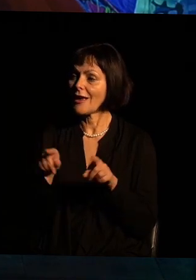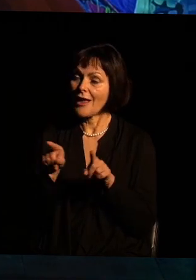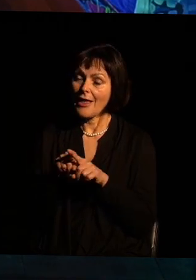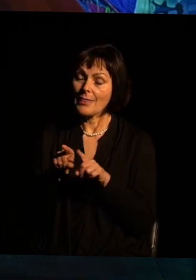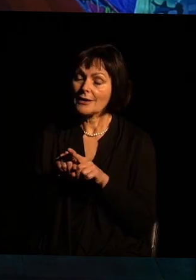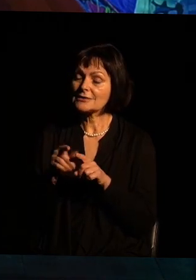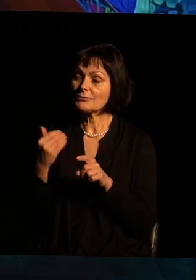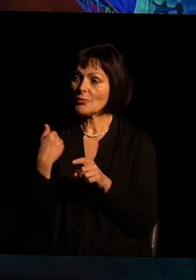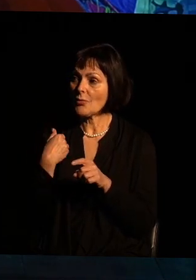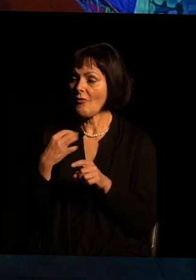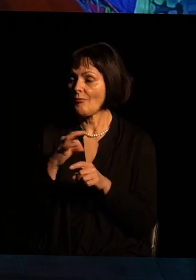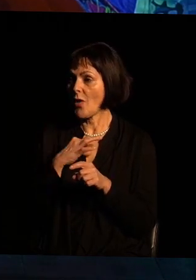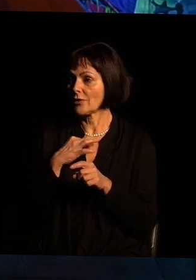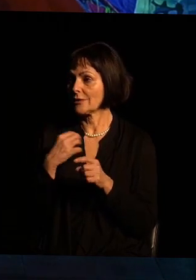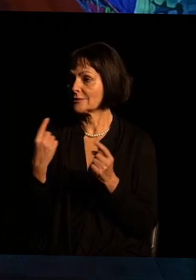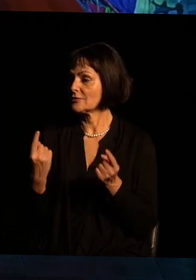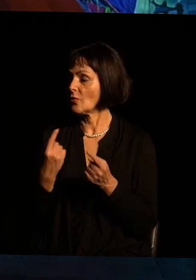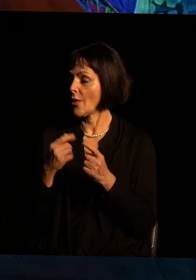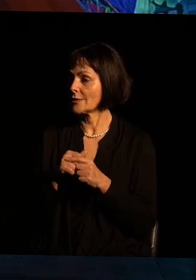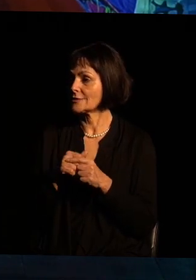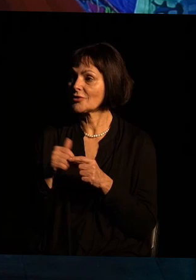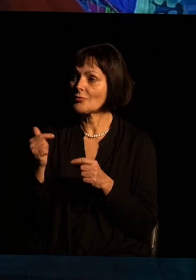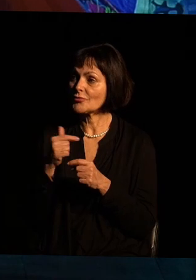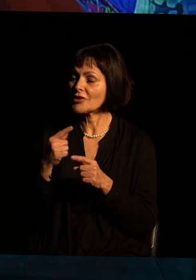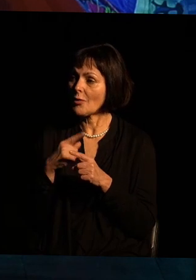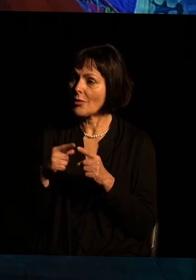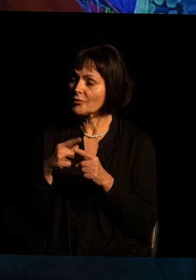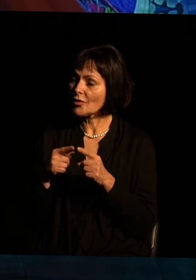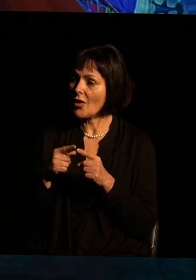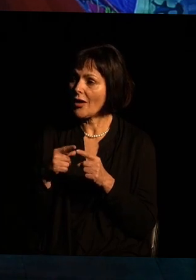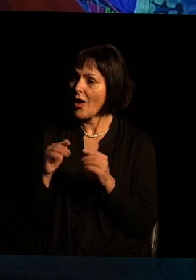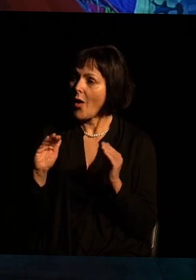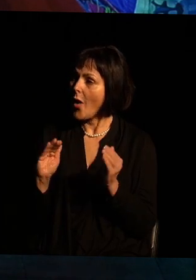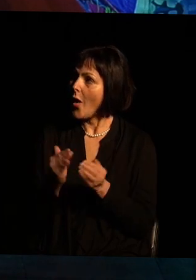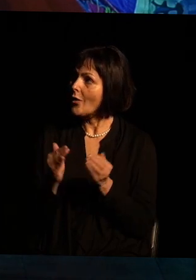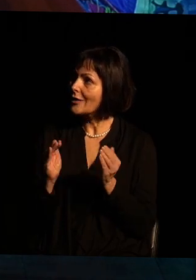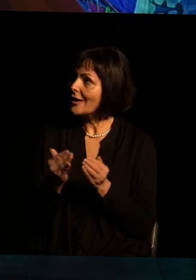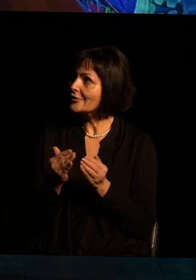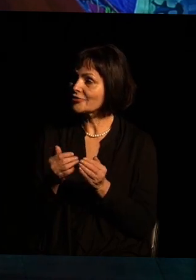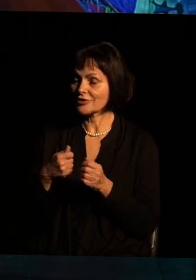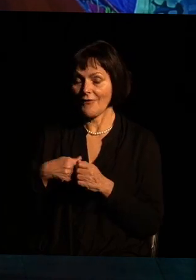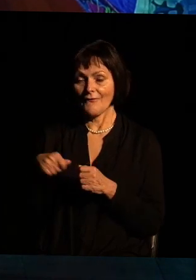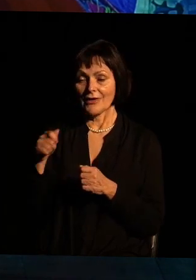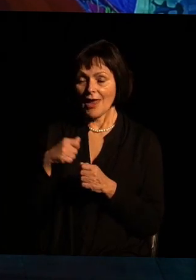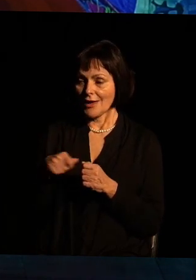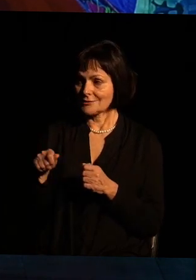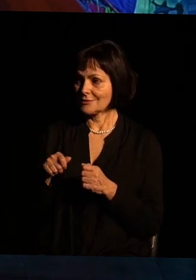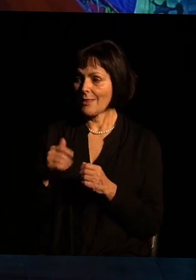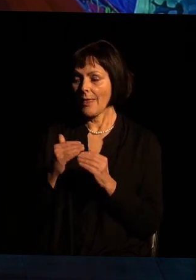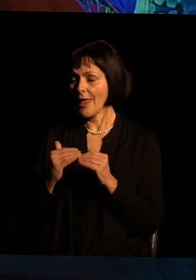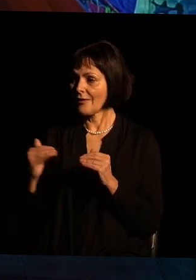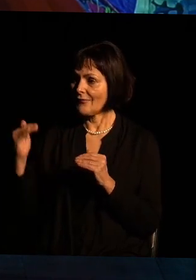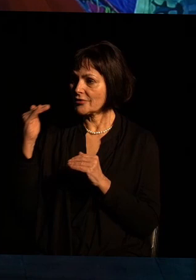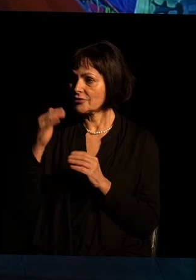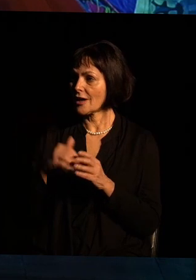było w moim przypadku, że no musiałem troszkę jakby ograniczyć te wyjazdy takie na szczyty